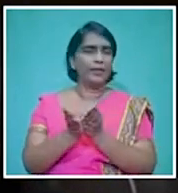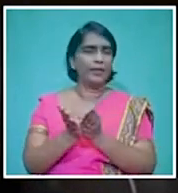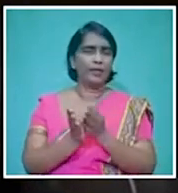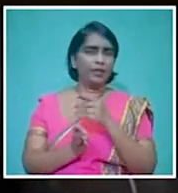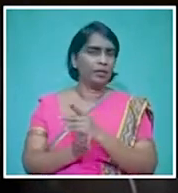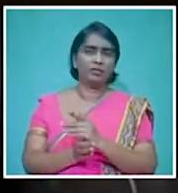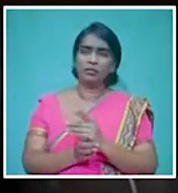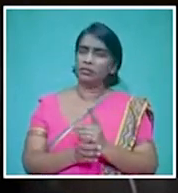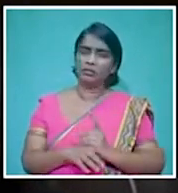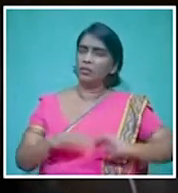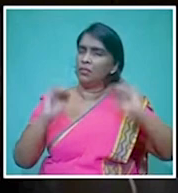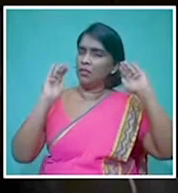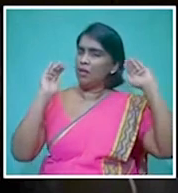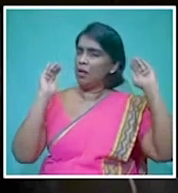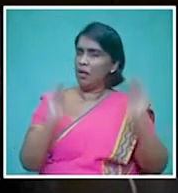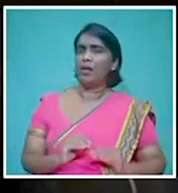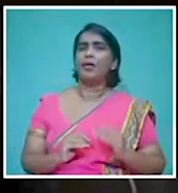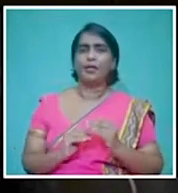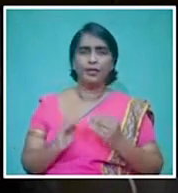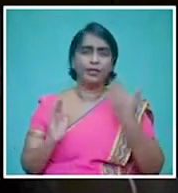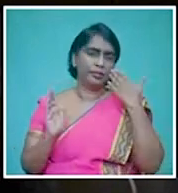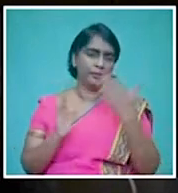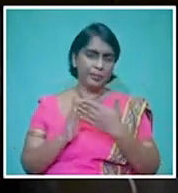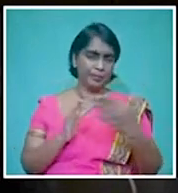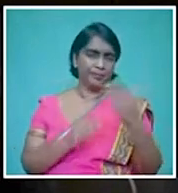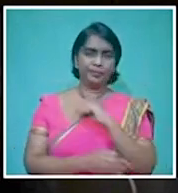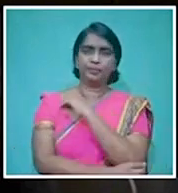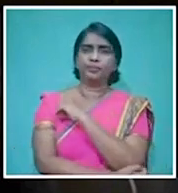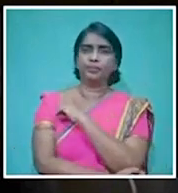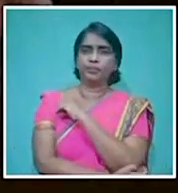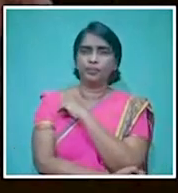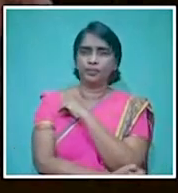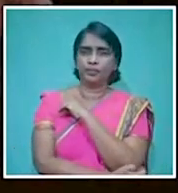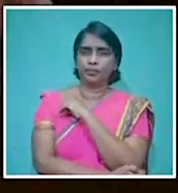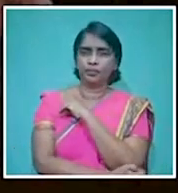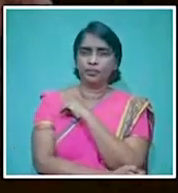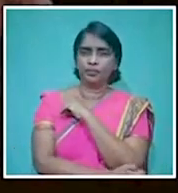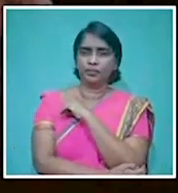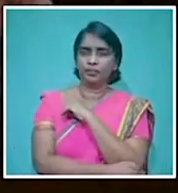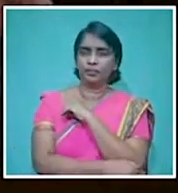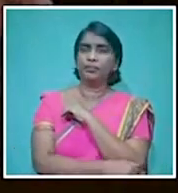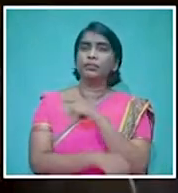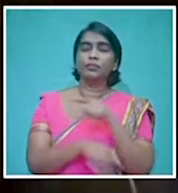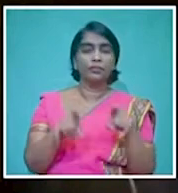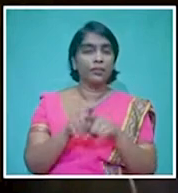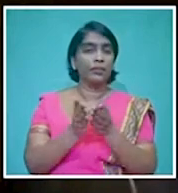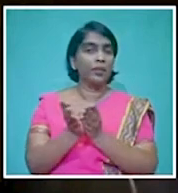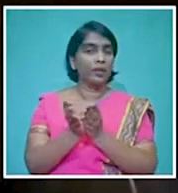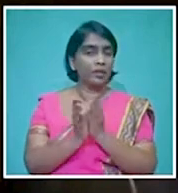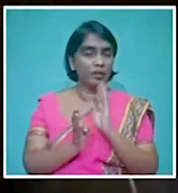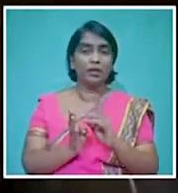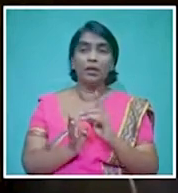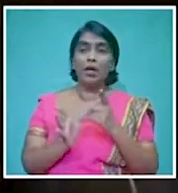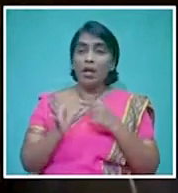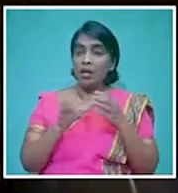දේ ඉතාමත්ම පටු විදියට අර්ථකථනය කරමින් යන්නේ. Honorable member, you have 2 more minutes. Thank you. ඒ විනය කියන්නේ